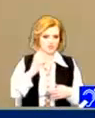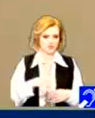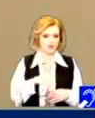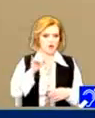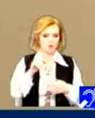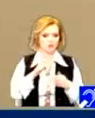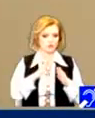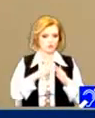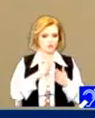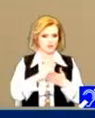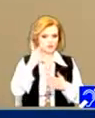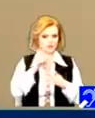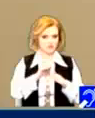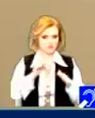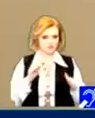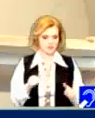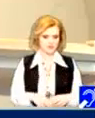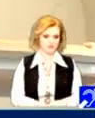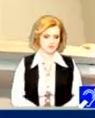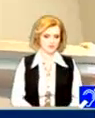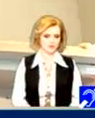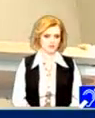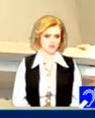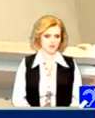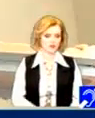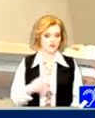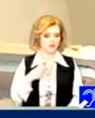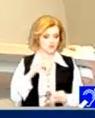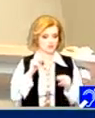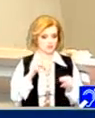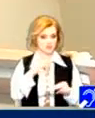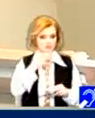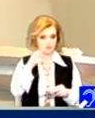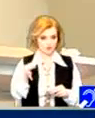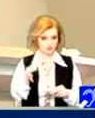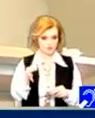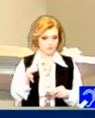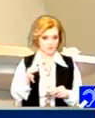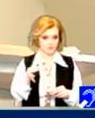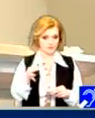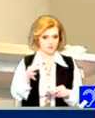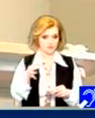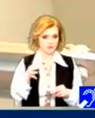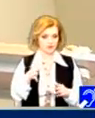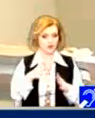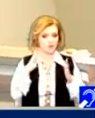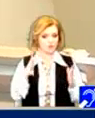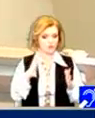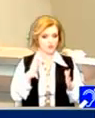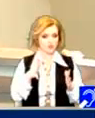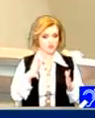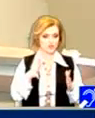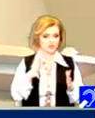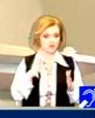acasă și alți 10 la acest centru comunitar. Eu să vă spun corect, să fiu sinceră, mai multe răspunderi duc